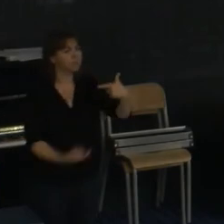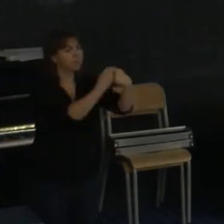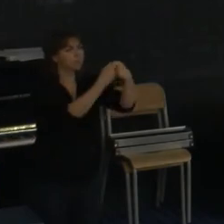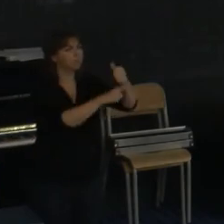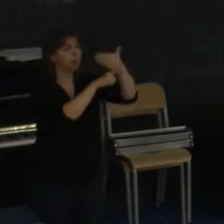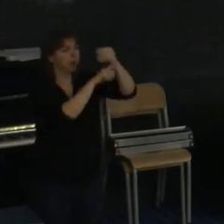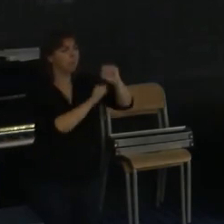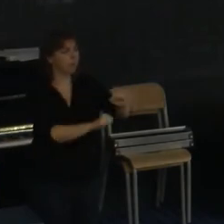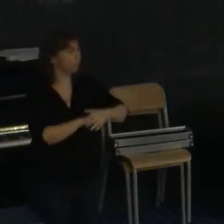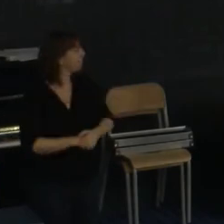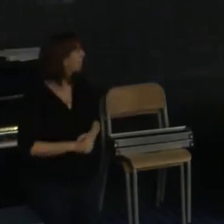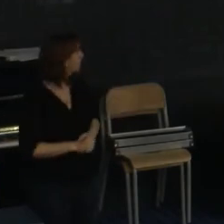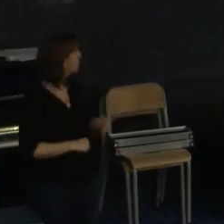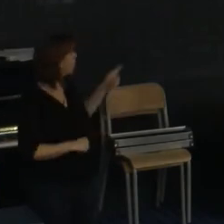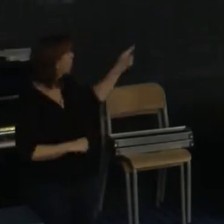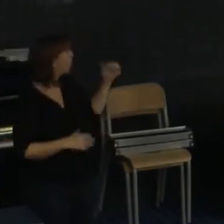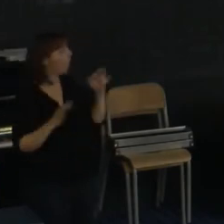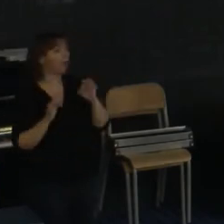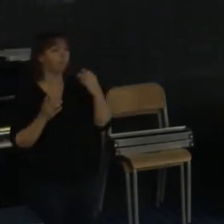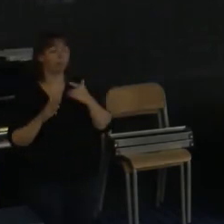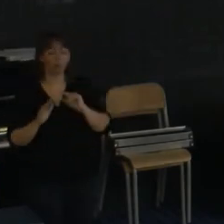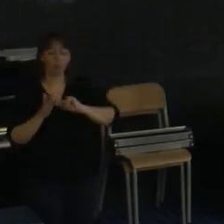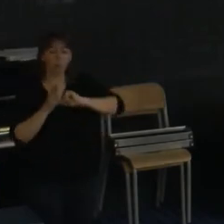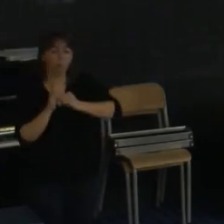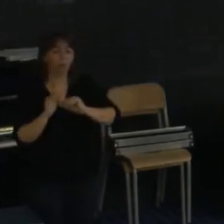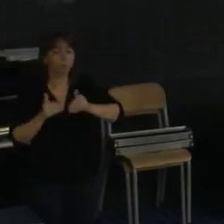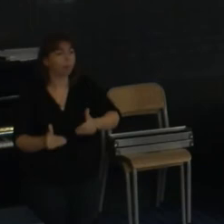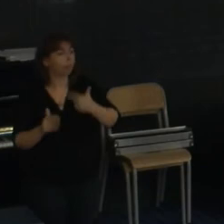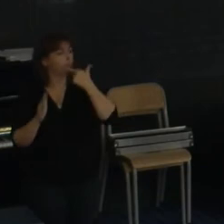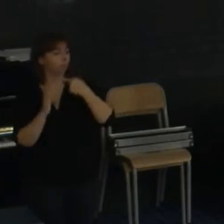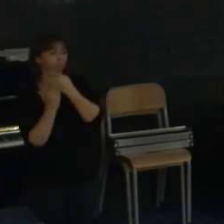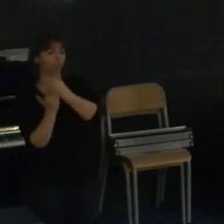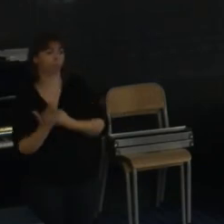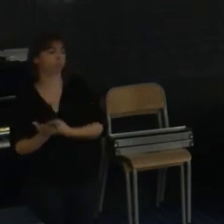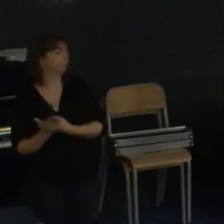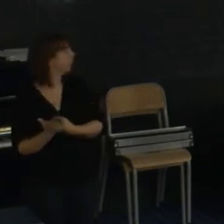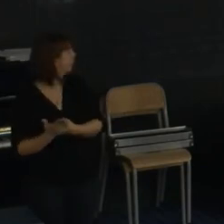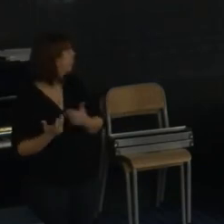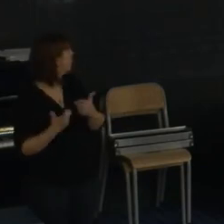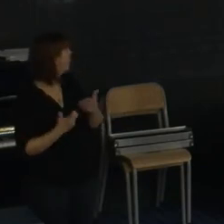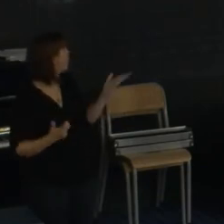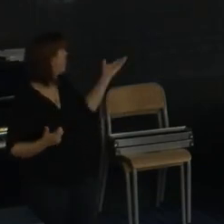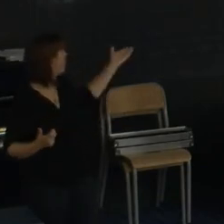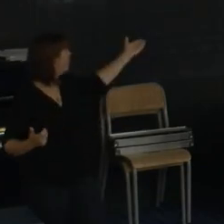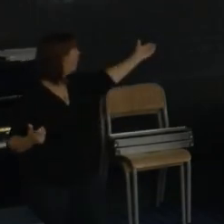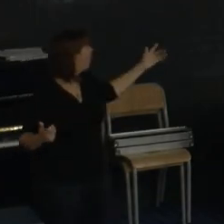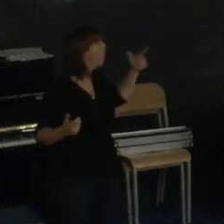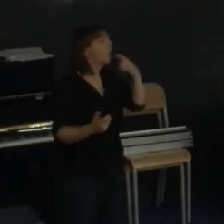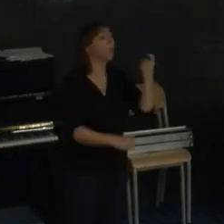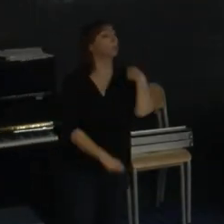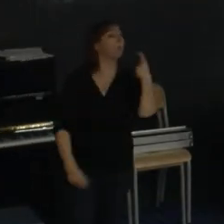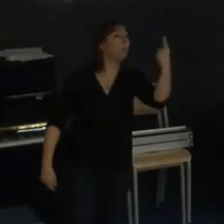lister mes breakpoints. Donc là, j'ai la commande break qui me dit, voilà, tu as un numéro. Donc ici, on ne voit pas bien. C'est le numéro